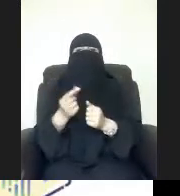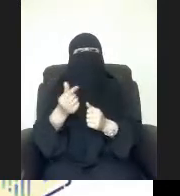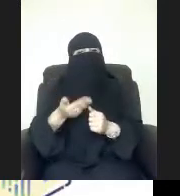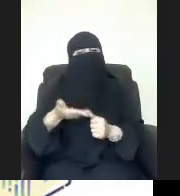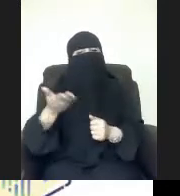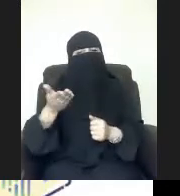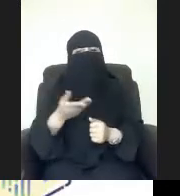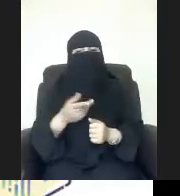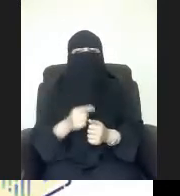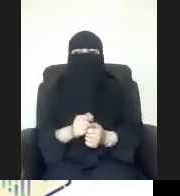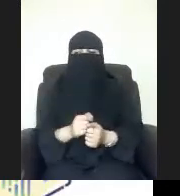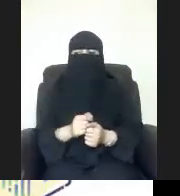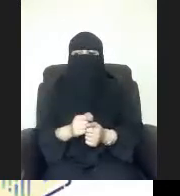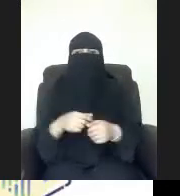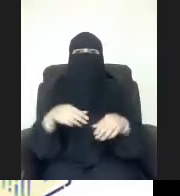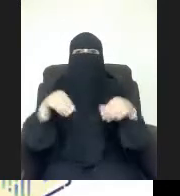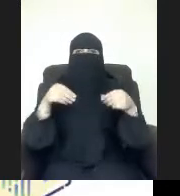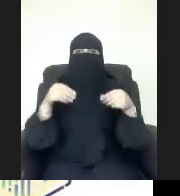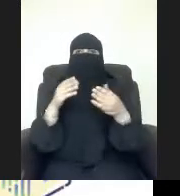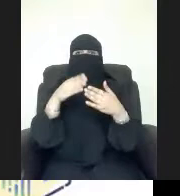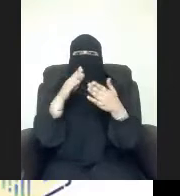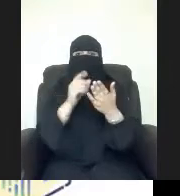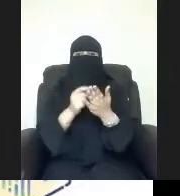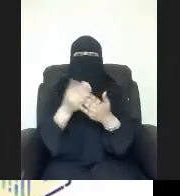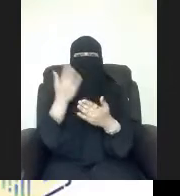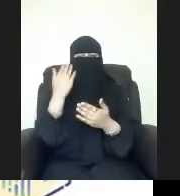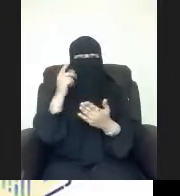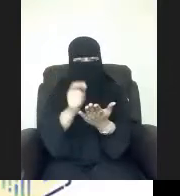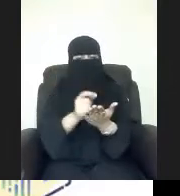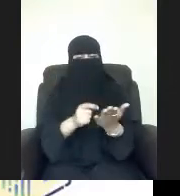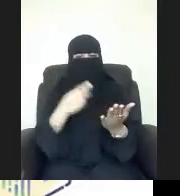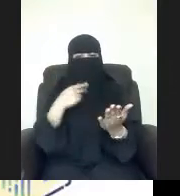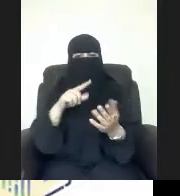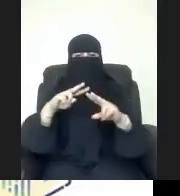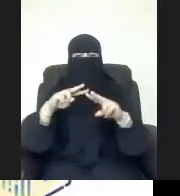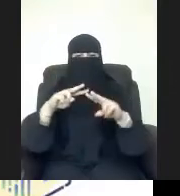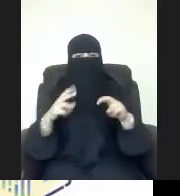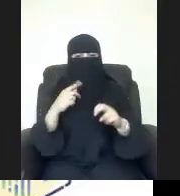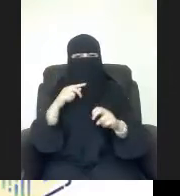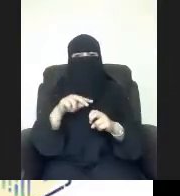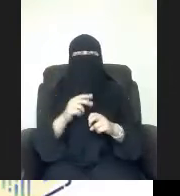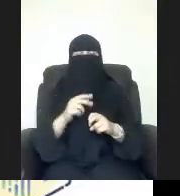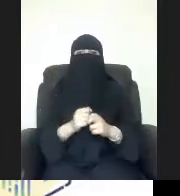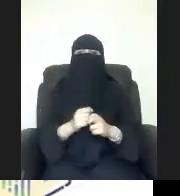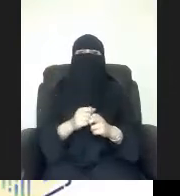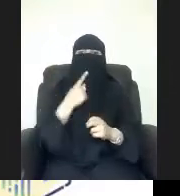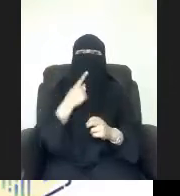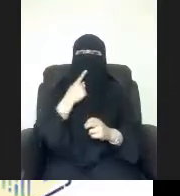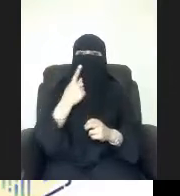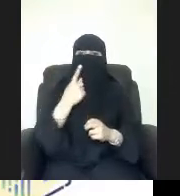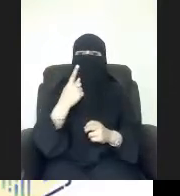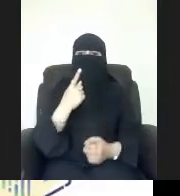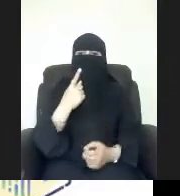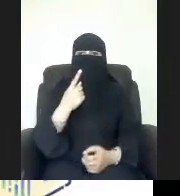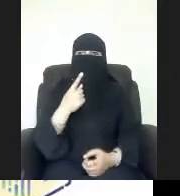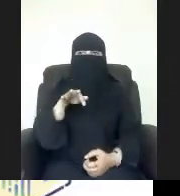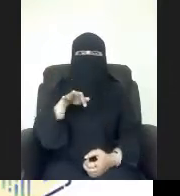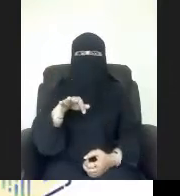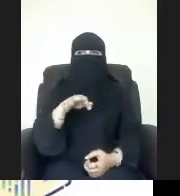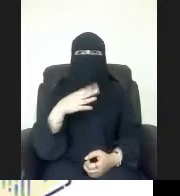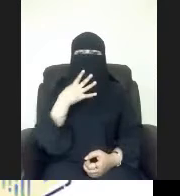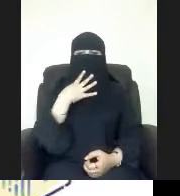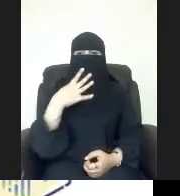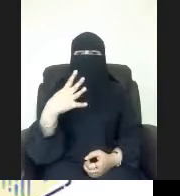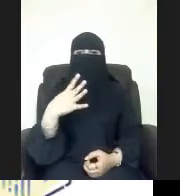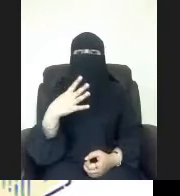علمية كتبتها عن التعلم المدمج في التعليم العالي، نشر في عام 2014، ذكر الدكتور بدر قبل